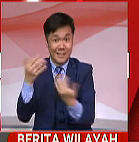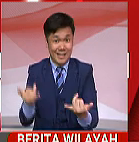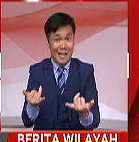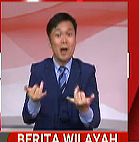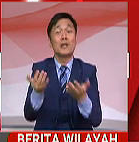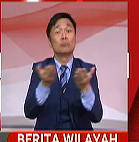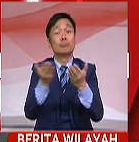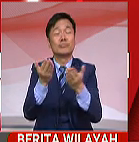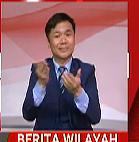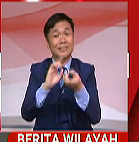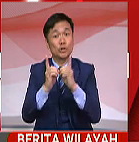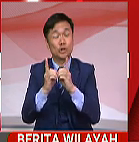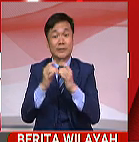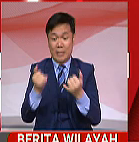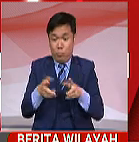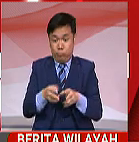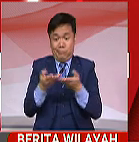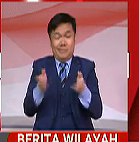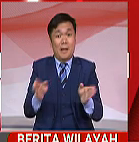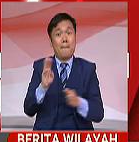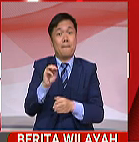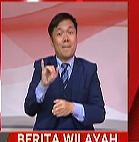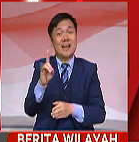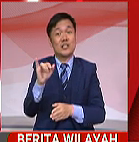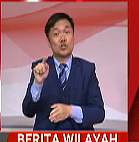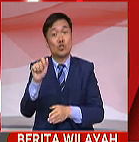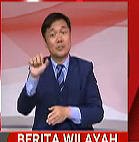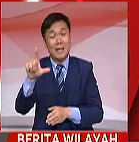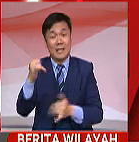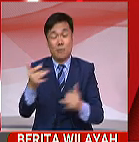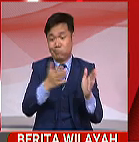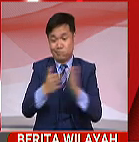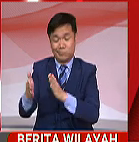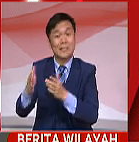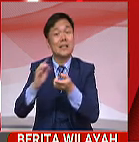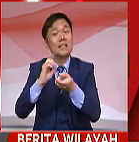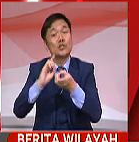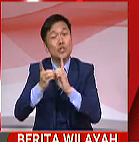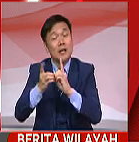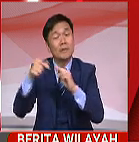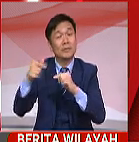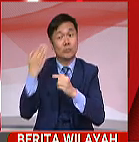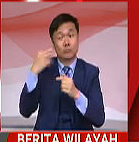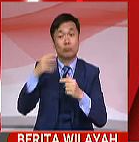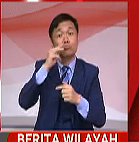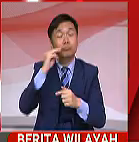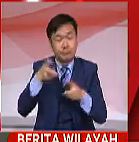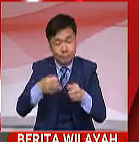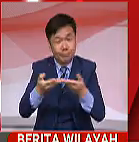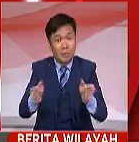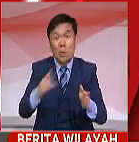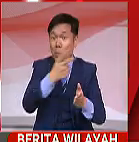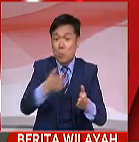Ia selaras pelancaran inisiatif My Digital dan rangka tindakan ekonomi digital Malaysia oleh Perdana Menteri untuk memperkasakan